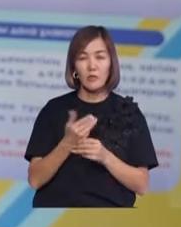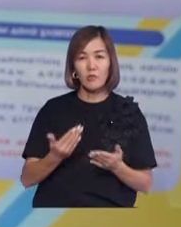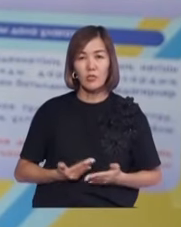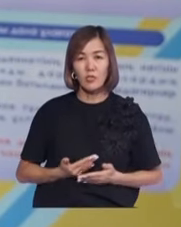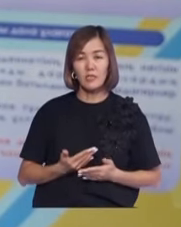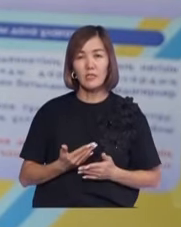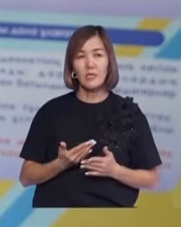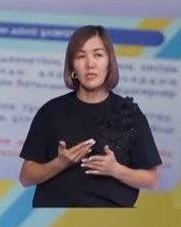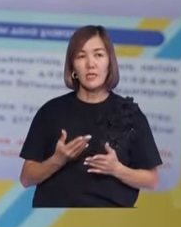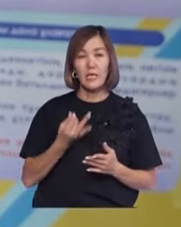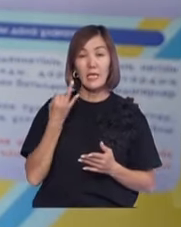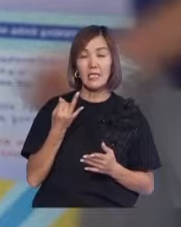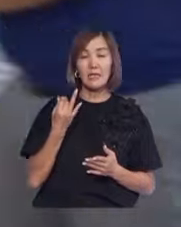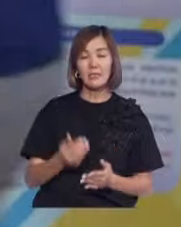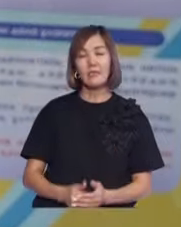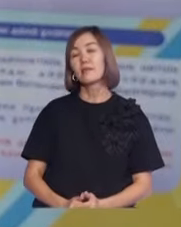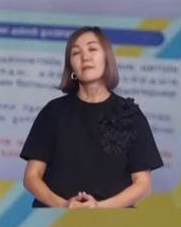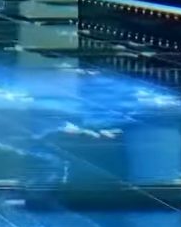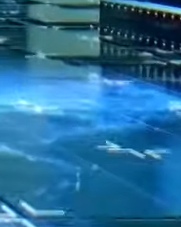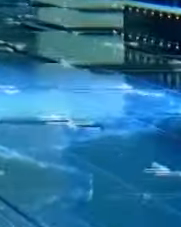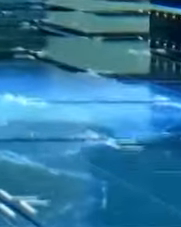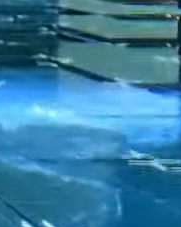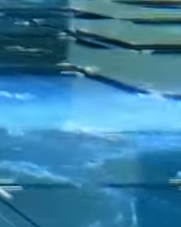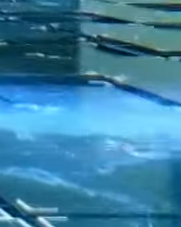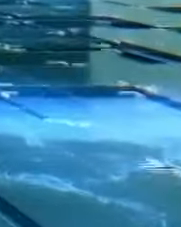более насыщенной и интересной.